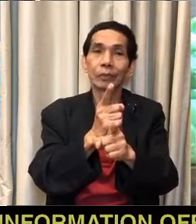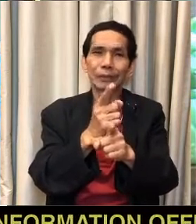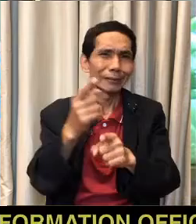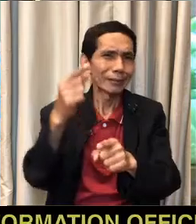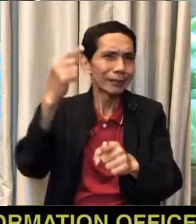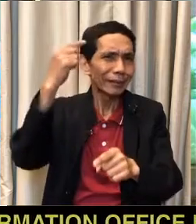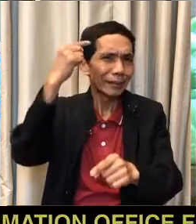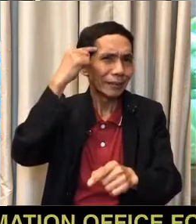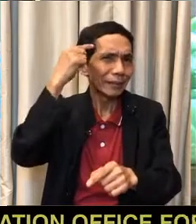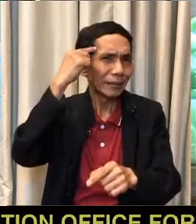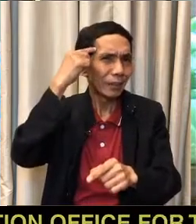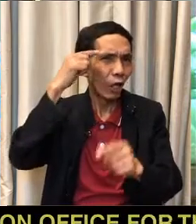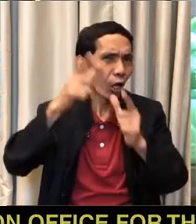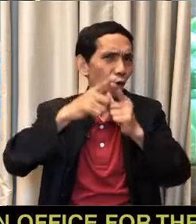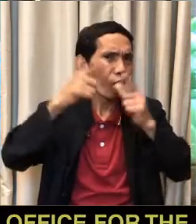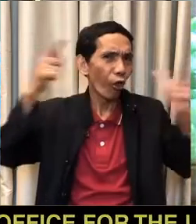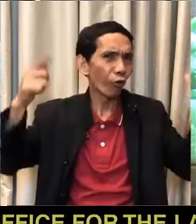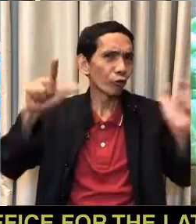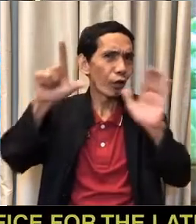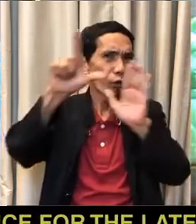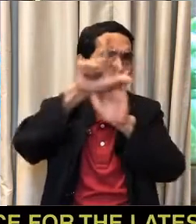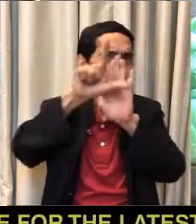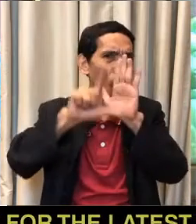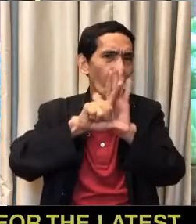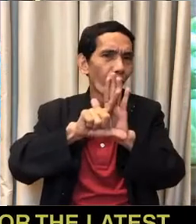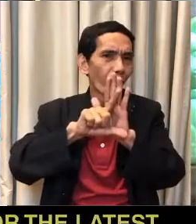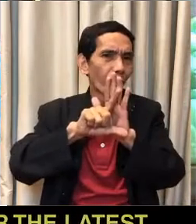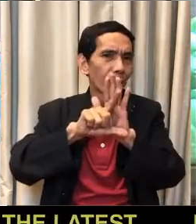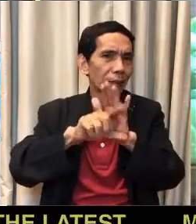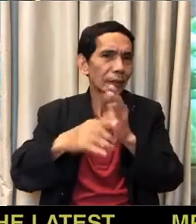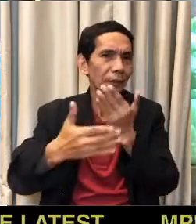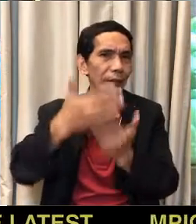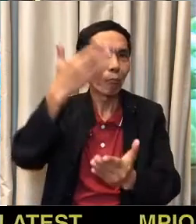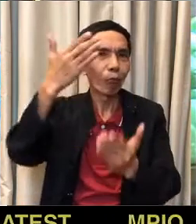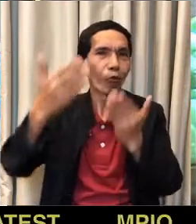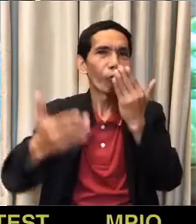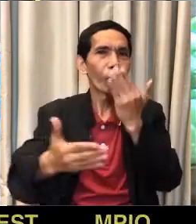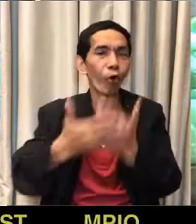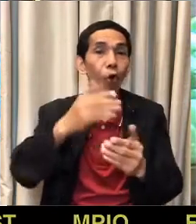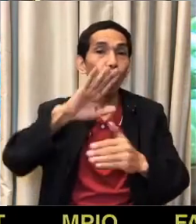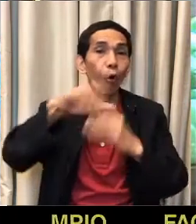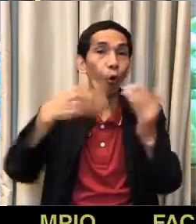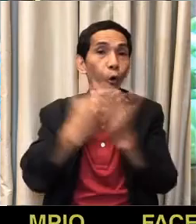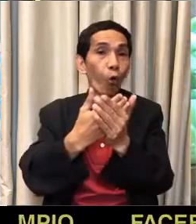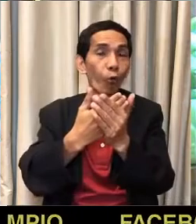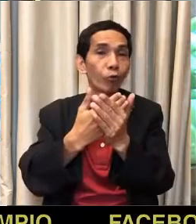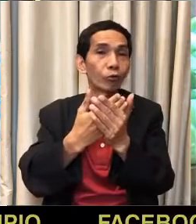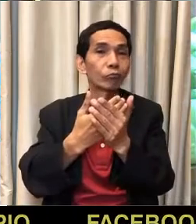Imagine ninyo yan. Malawak yung batas. Napakasimple. All.